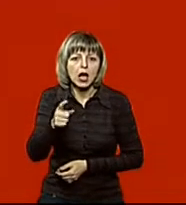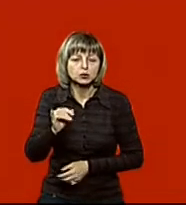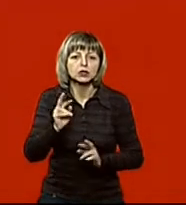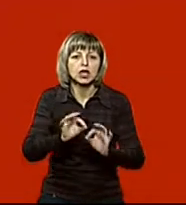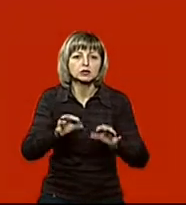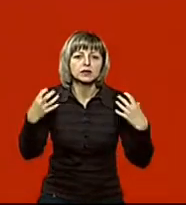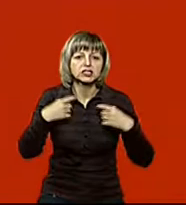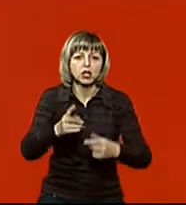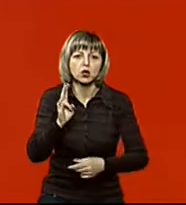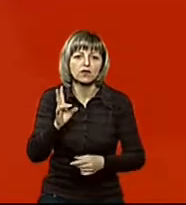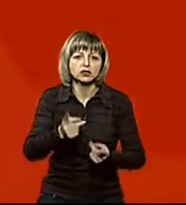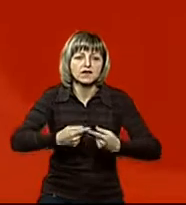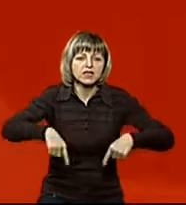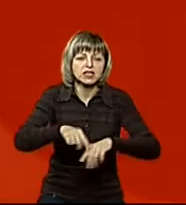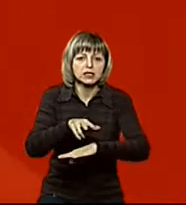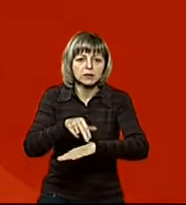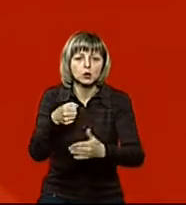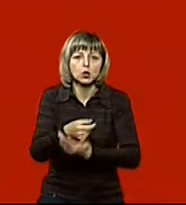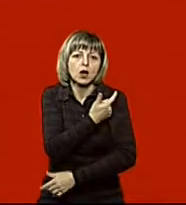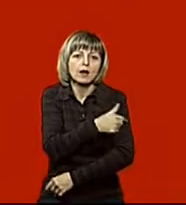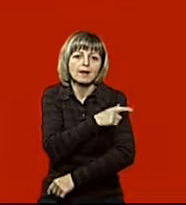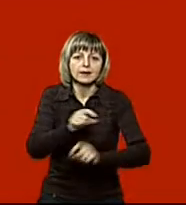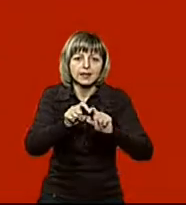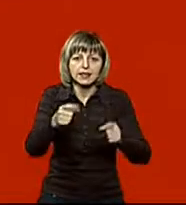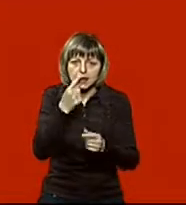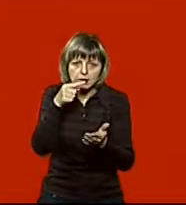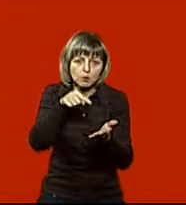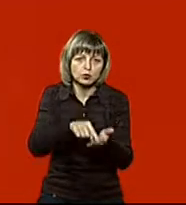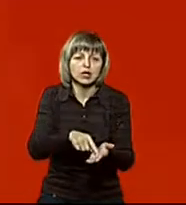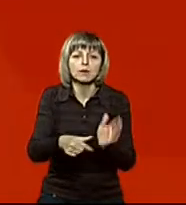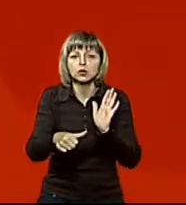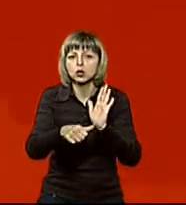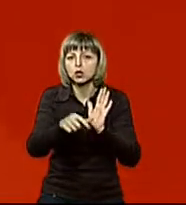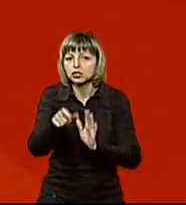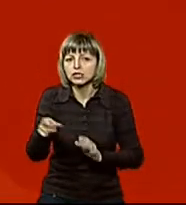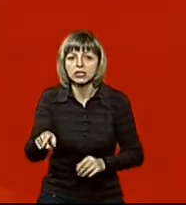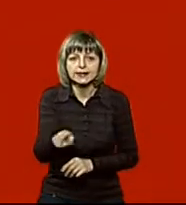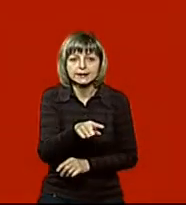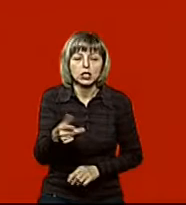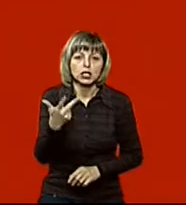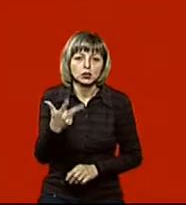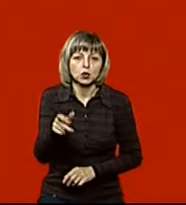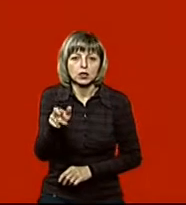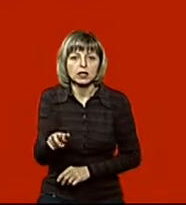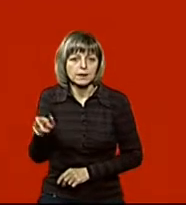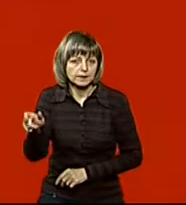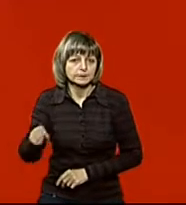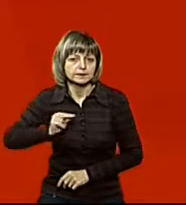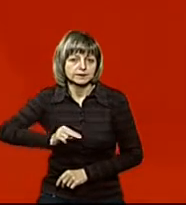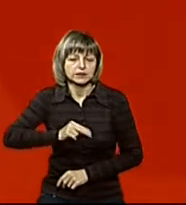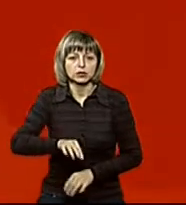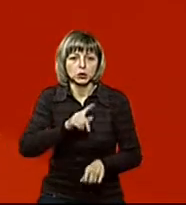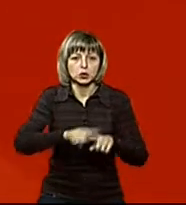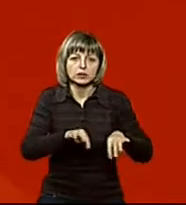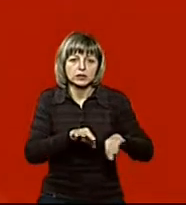начальник Нововолинського відділення поліції, до лікарні потрапили 6, з них 3 працівників швидкої, які прибули на виклик, та